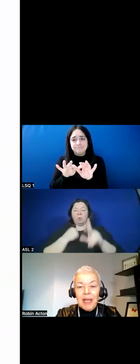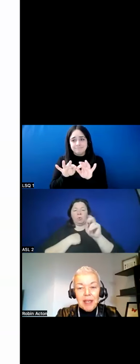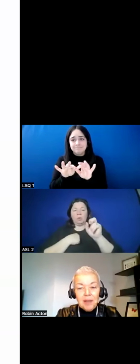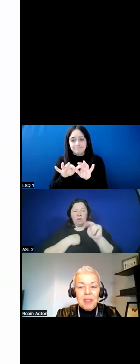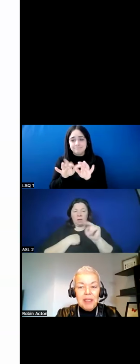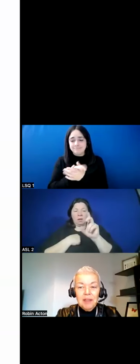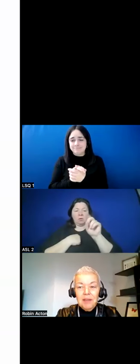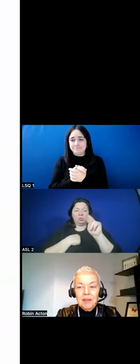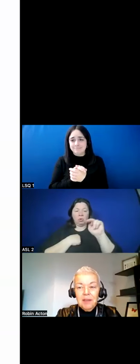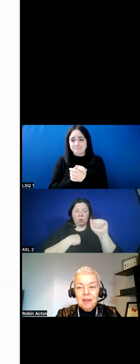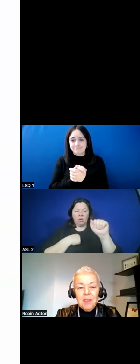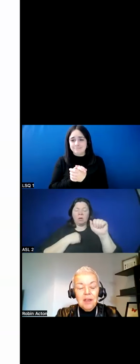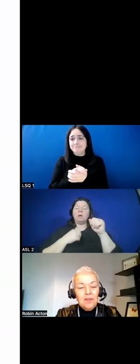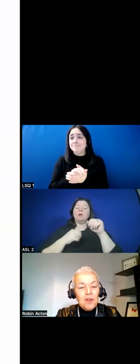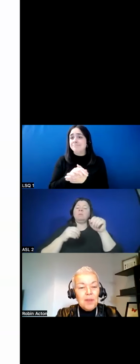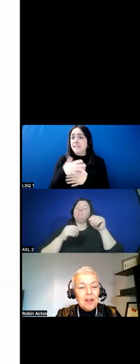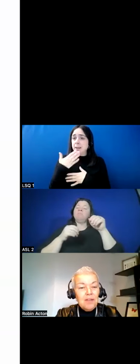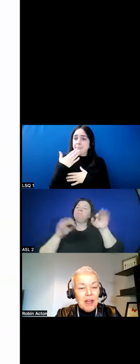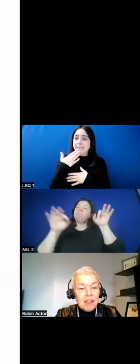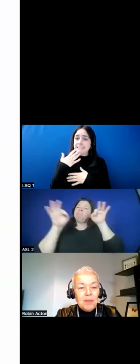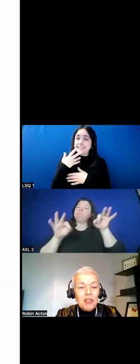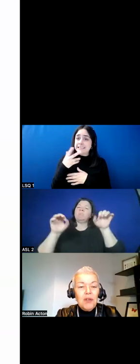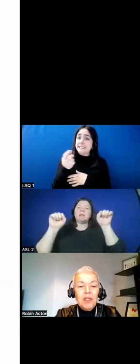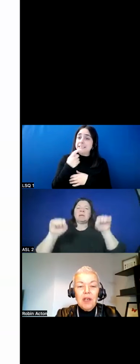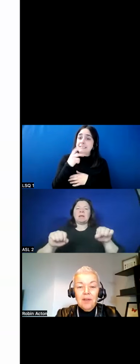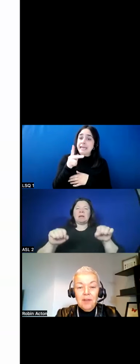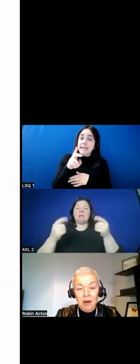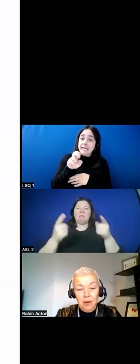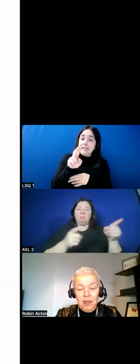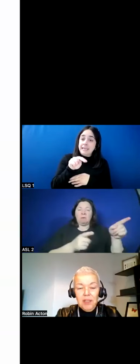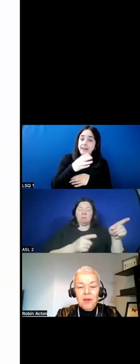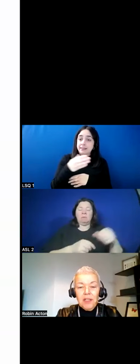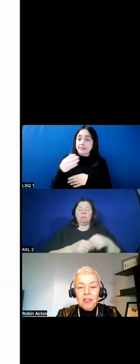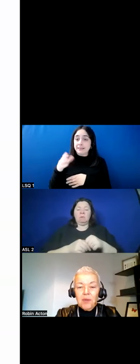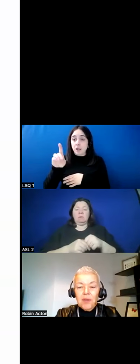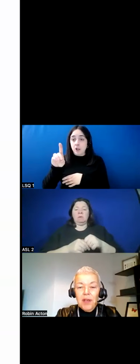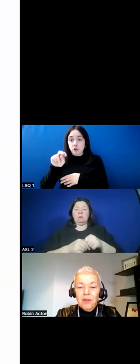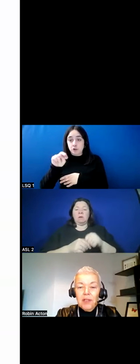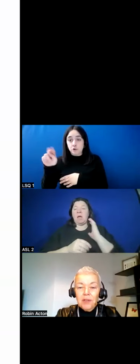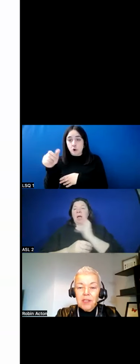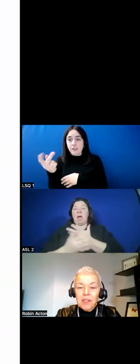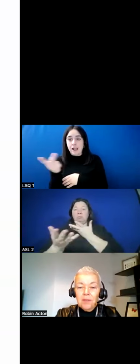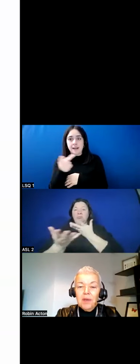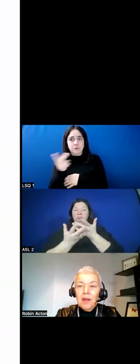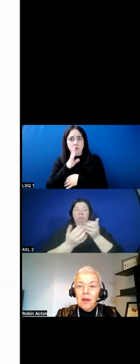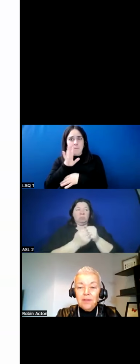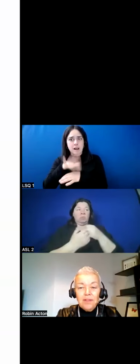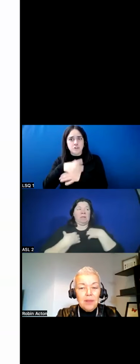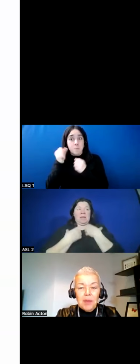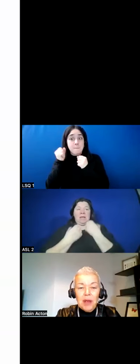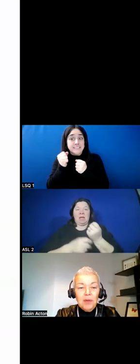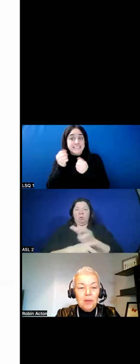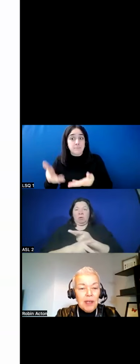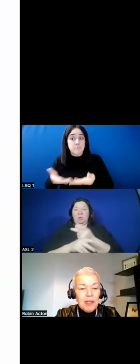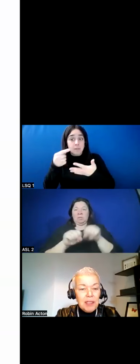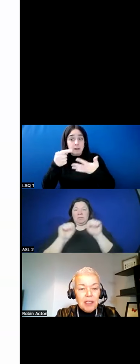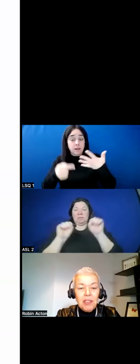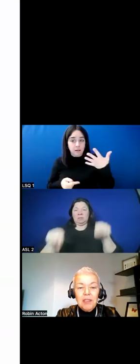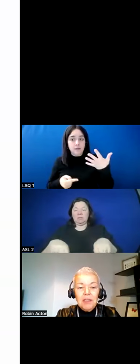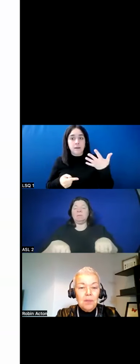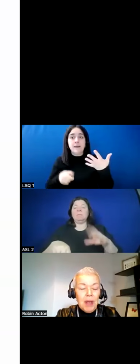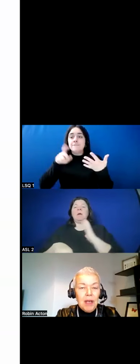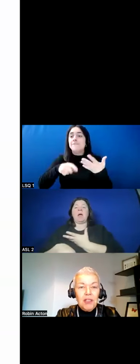J'apprécie vraiment que Ken et Donna soulignent ce qui peut être fait. Dans la grande majorité de nos interactions avec le système de santé,